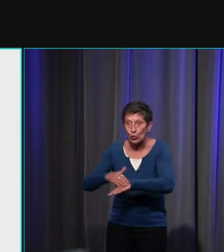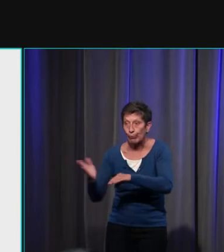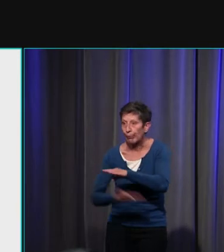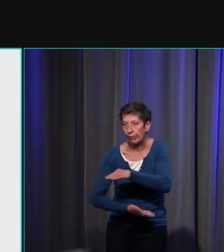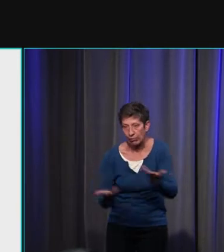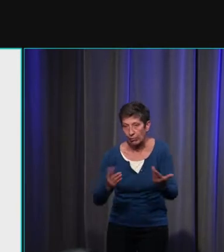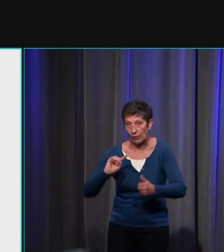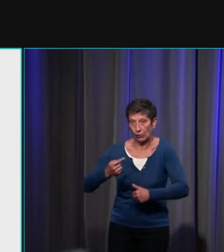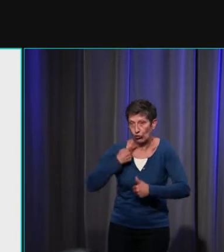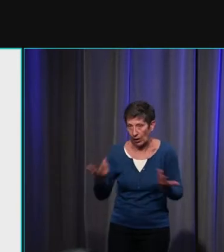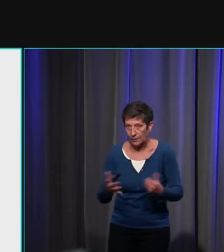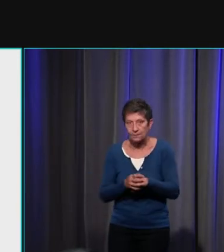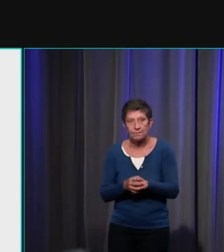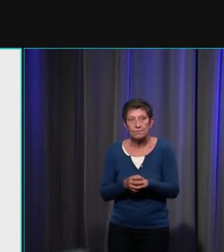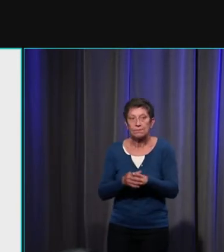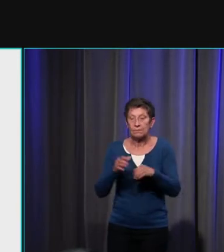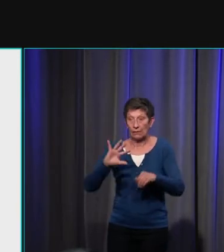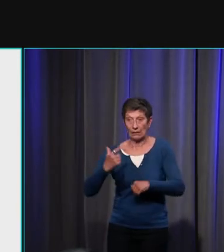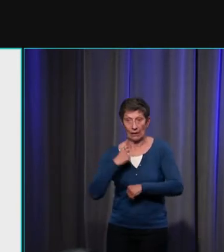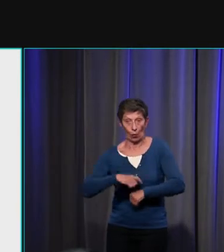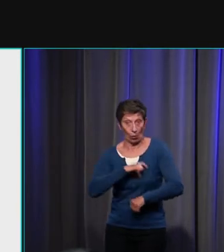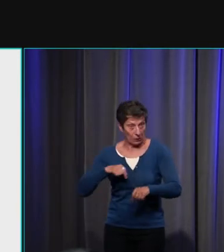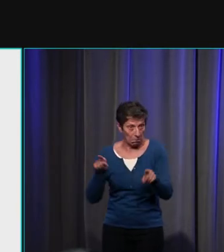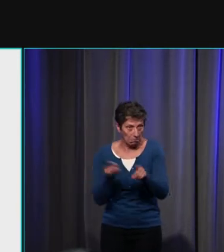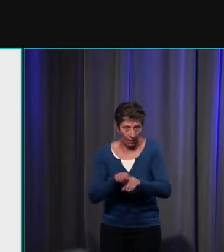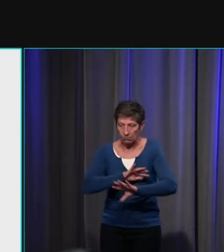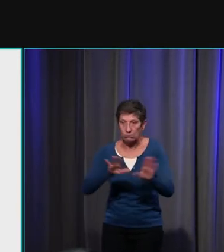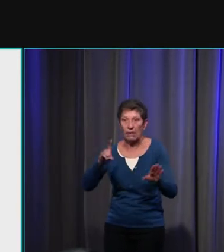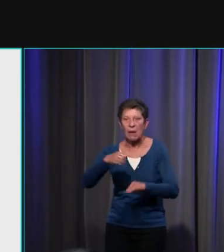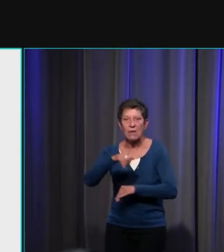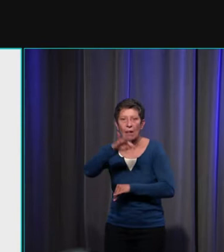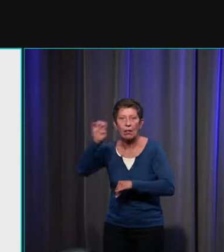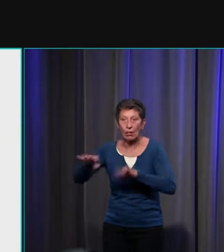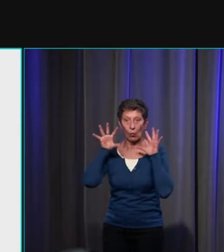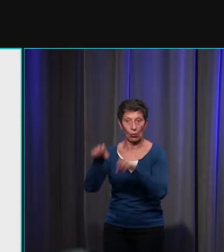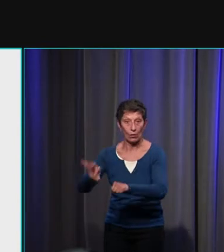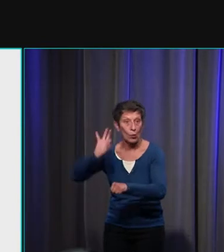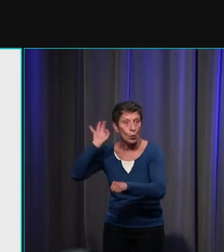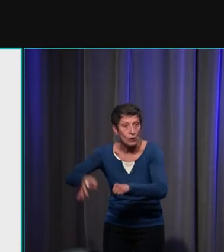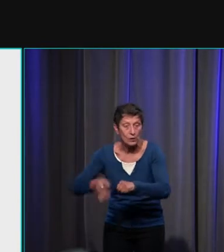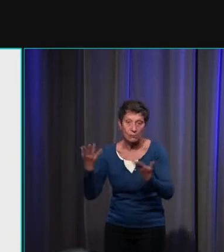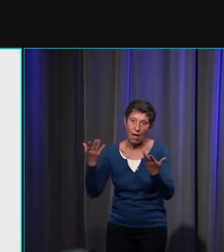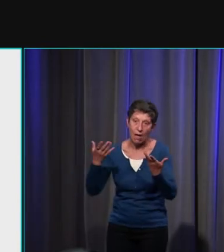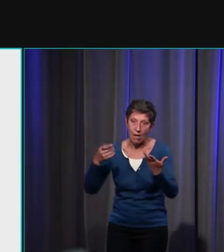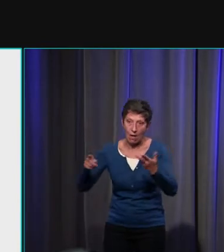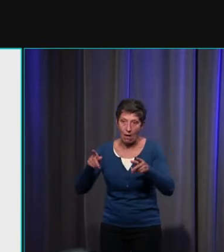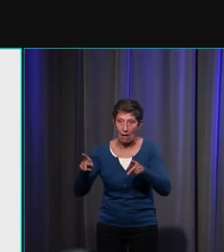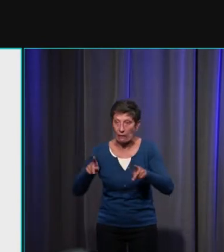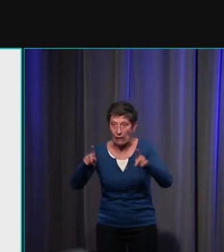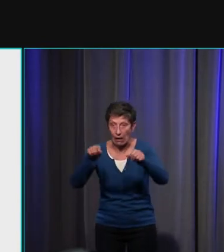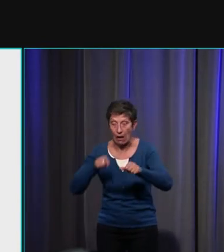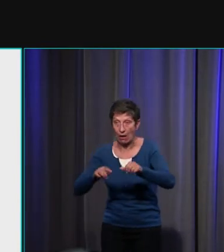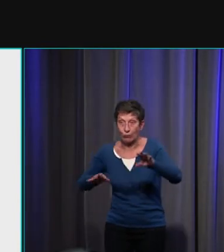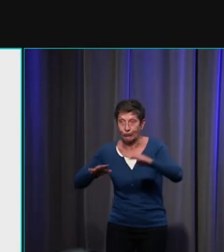le scénario de la 5ème croisade se répète conquête de damiette mais ensuite remontée du nil et bataille de la